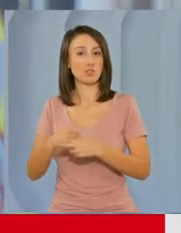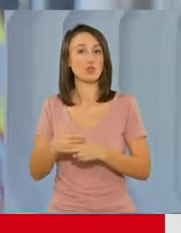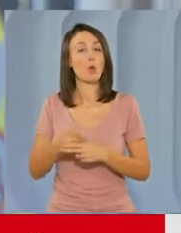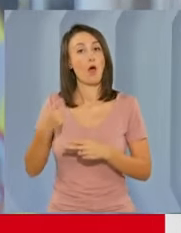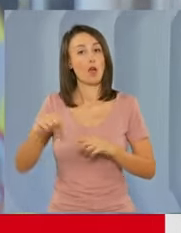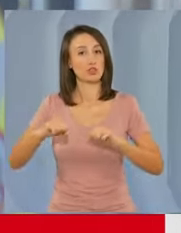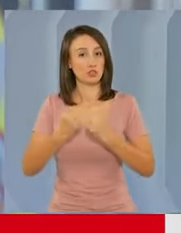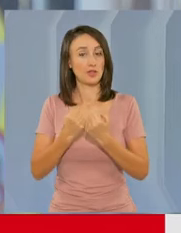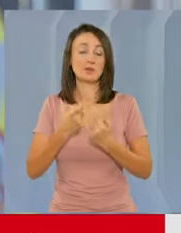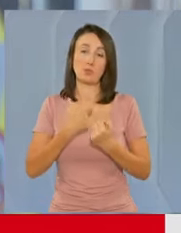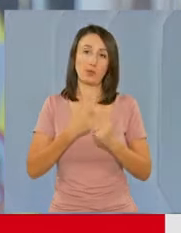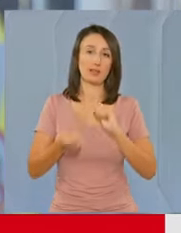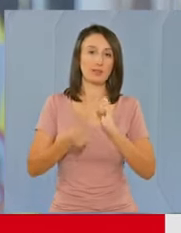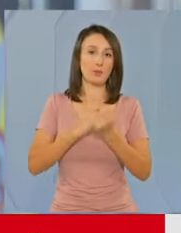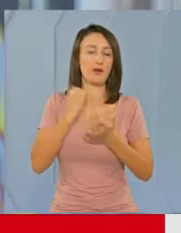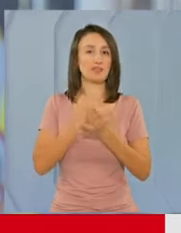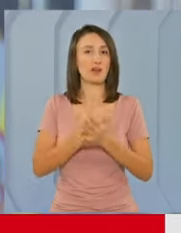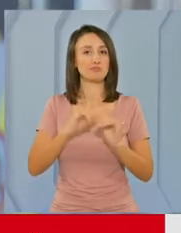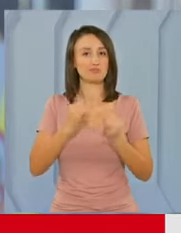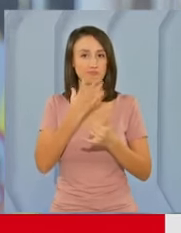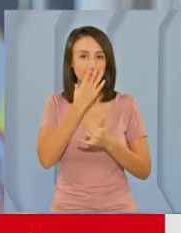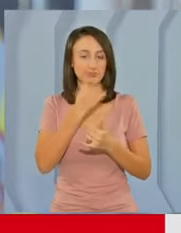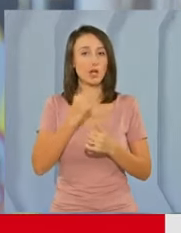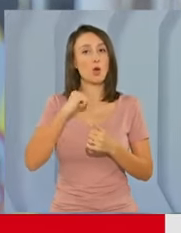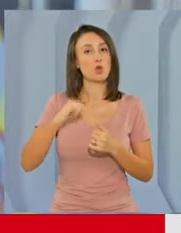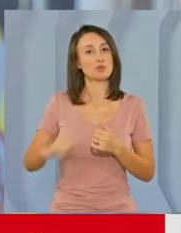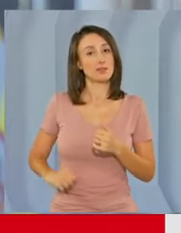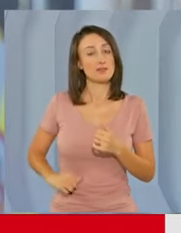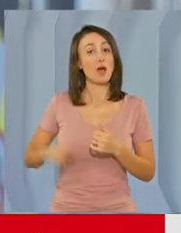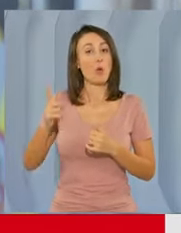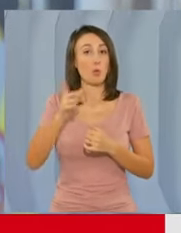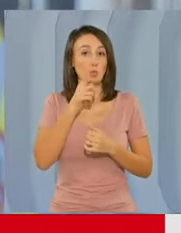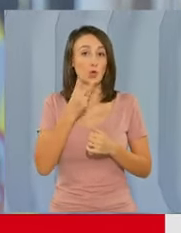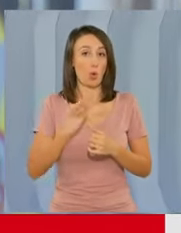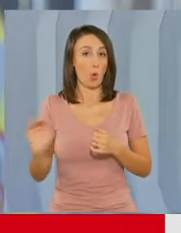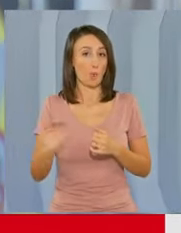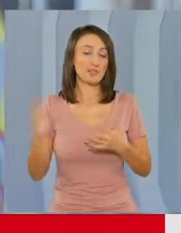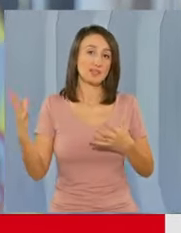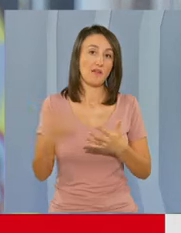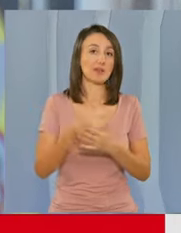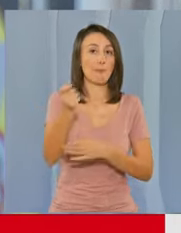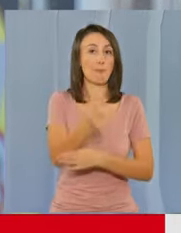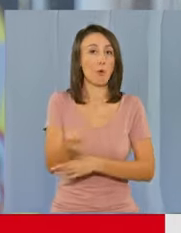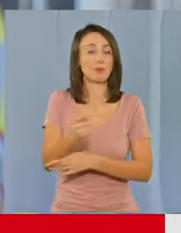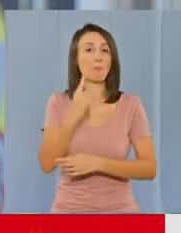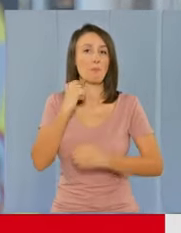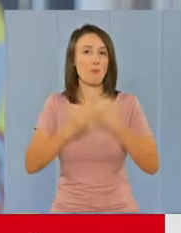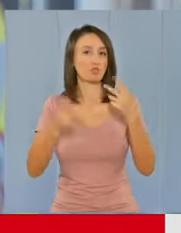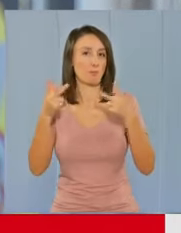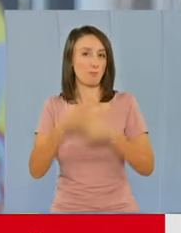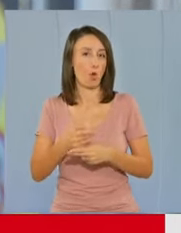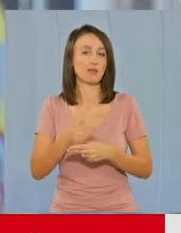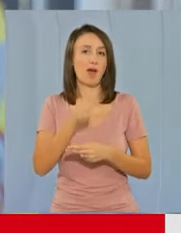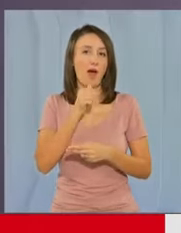accident care se putea transforma într o adevărată tragedie s a produs în județul Constanța acolo unde Doi copii au fost salvați de pompieri dintr o mașină blocată